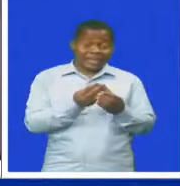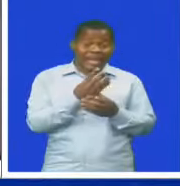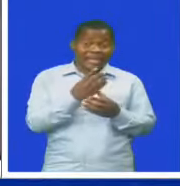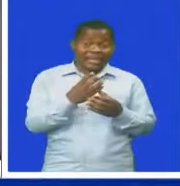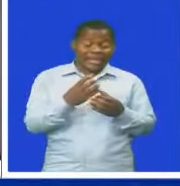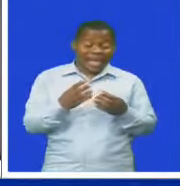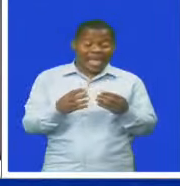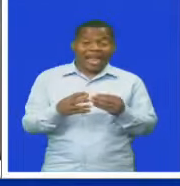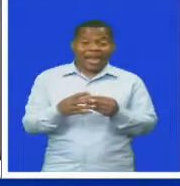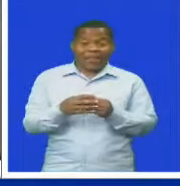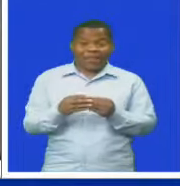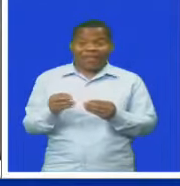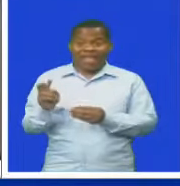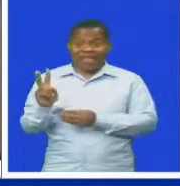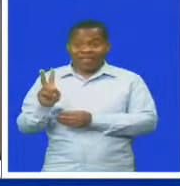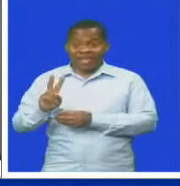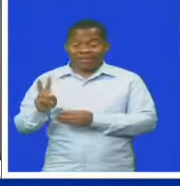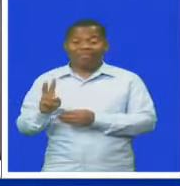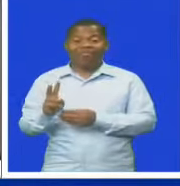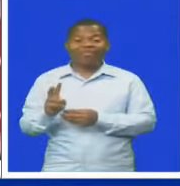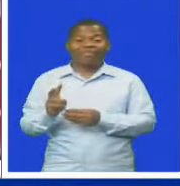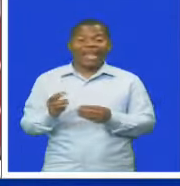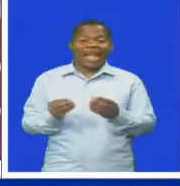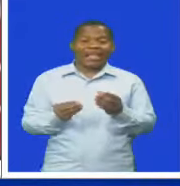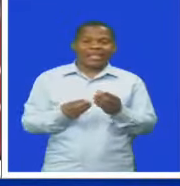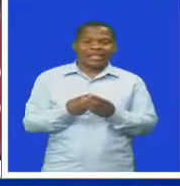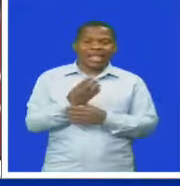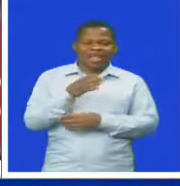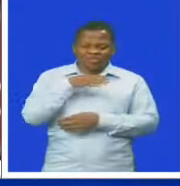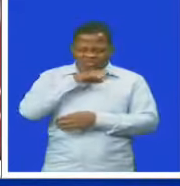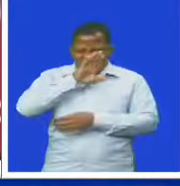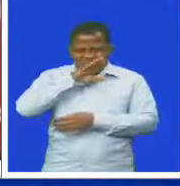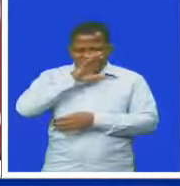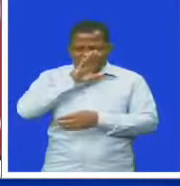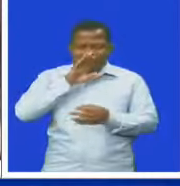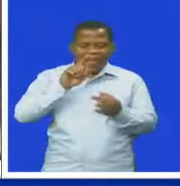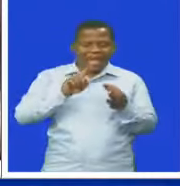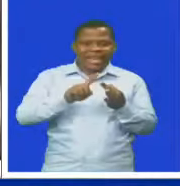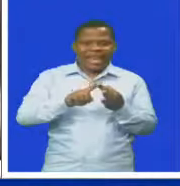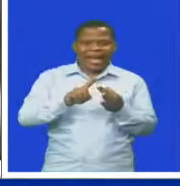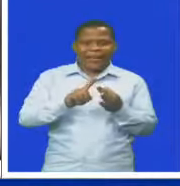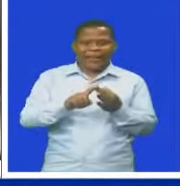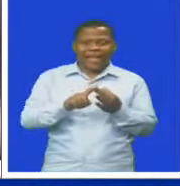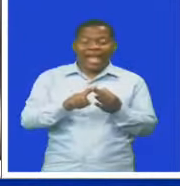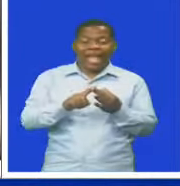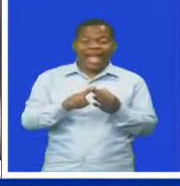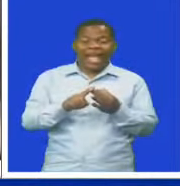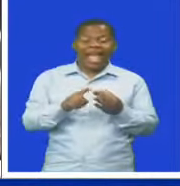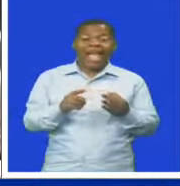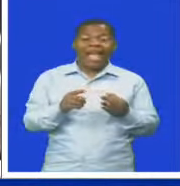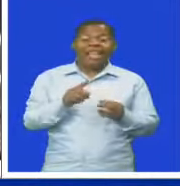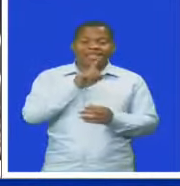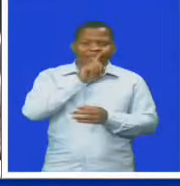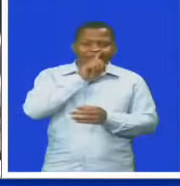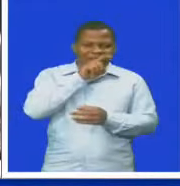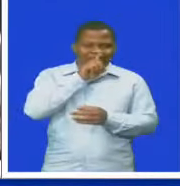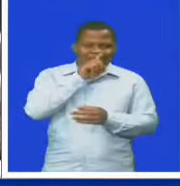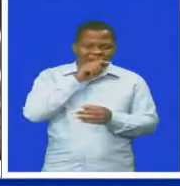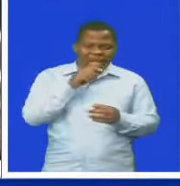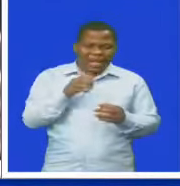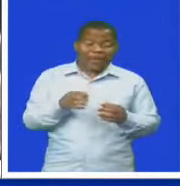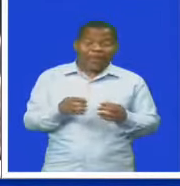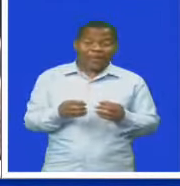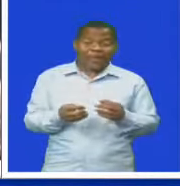mushroom, ngenda tingulube, ngenda tingukhu temacanza, ngenda ma broilers, ngafuya